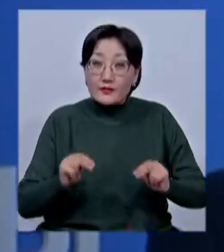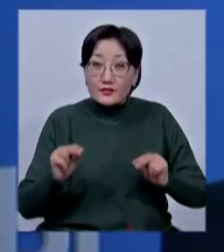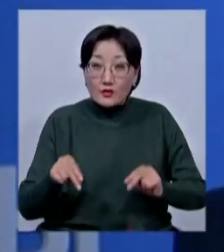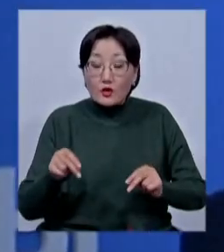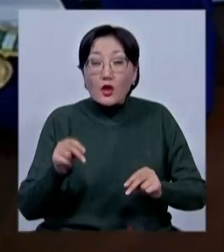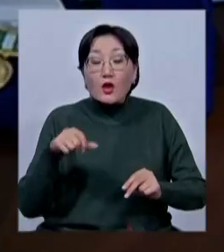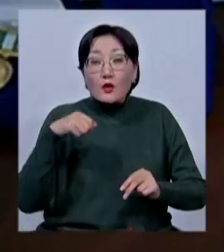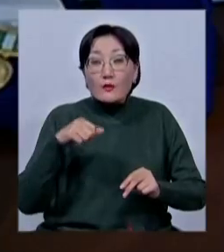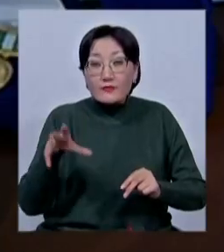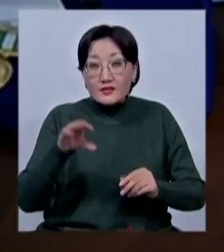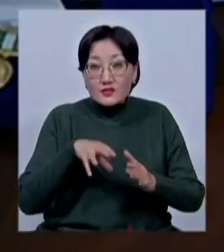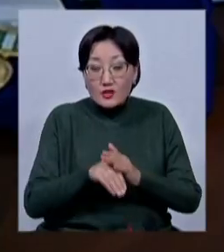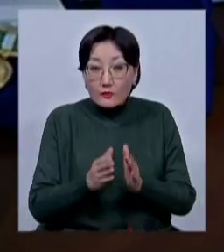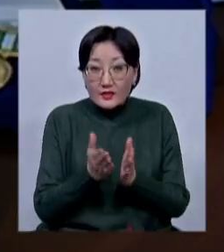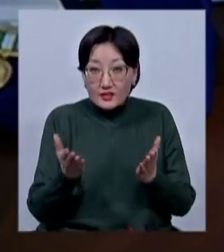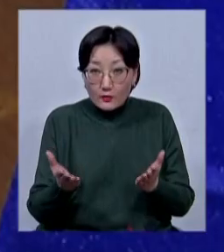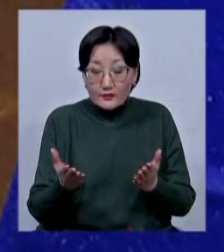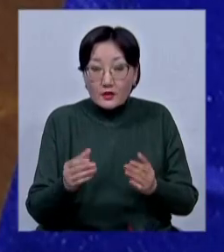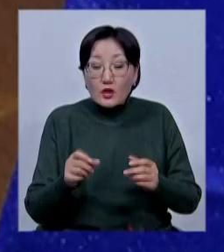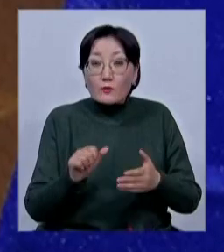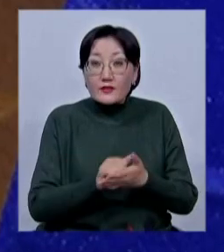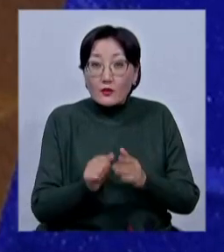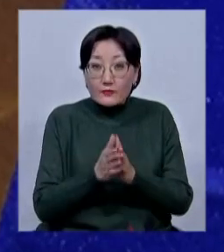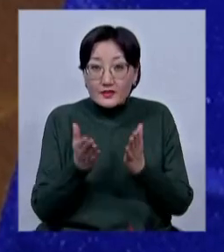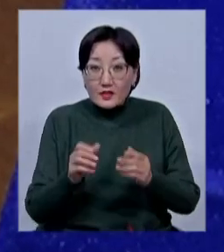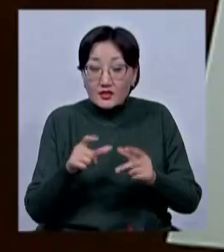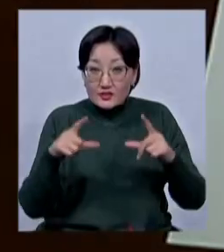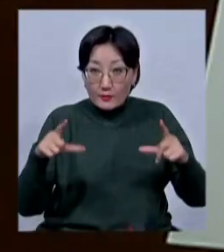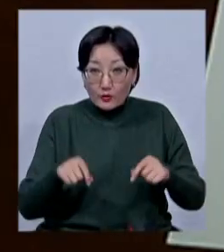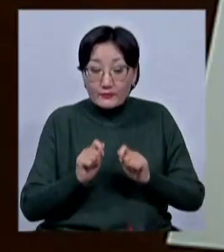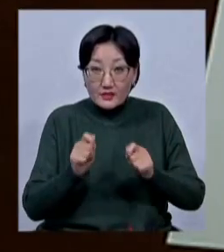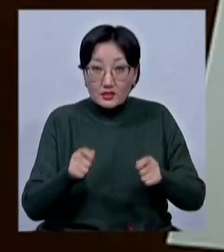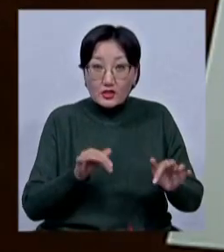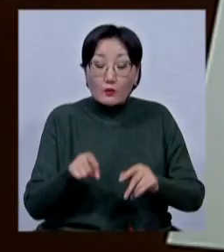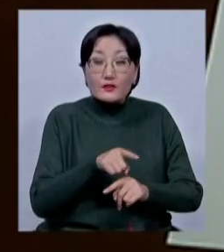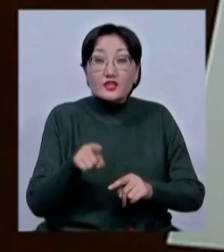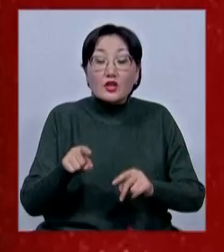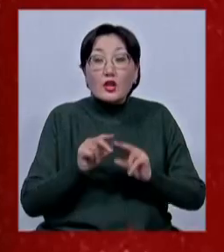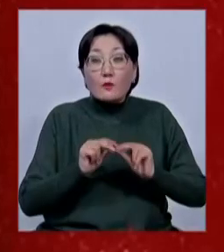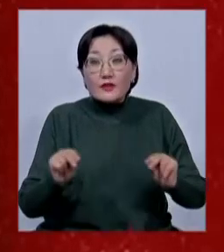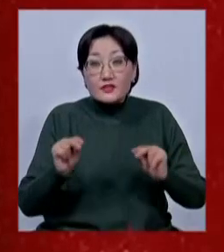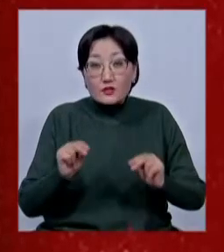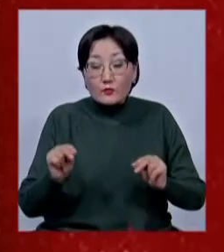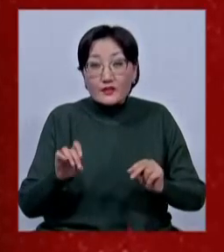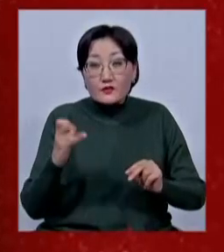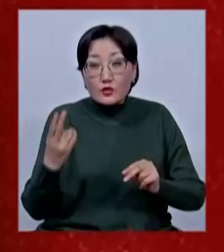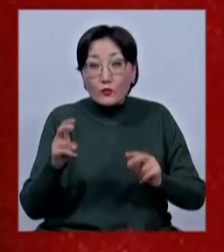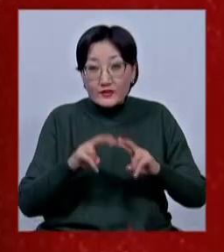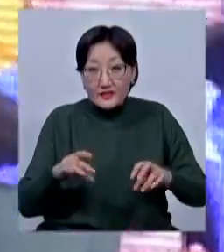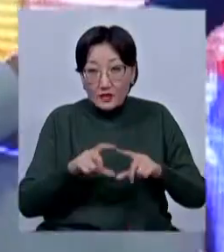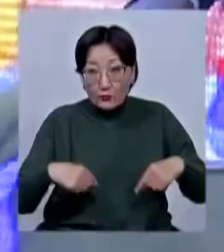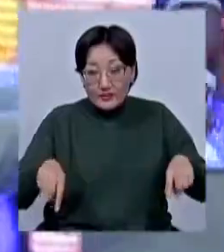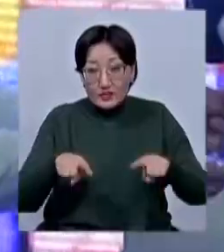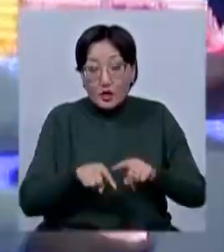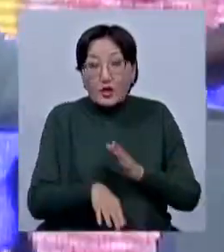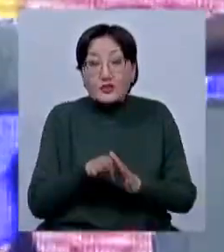педагогтардың өмірбаяны енгізілген кітап жинағы, куәлік пен дипломдар тапсырылды. Сондай-ақ шара барысында білім өркениеті ұлттық ғылыми зерттеу